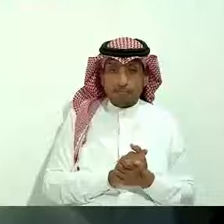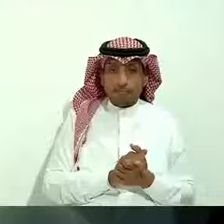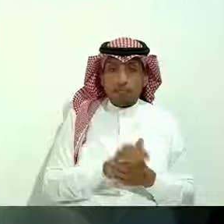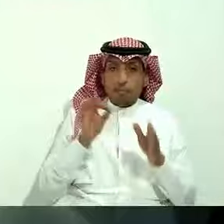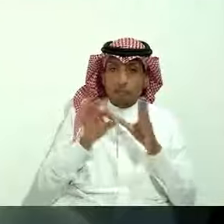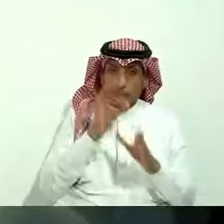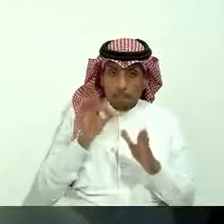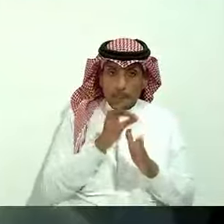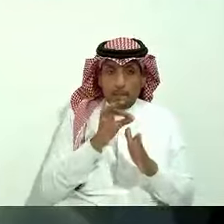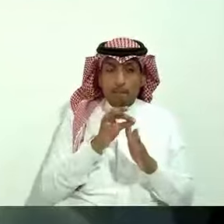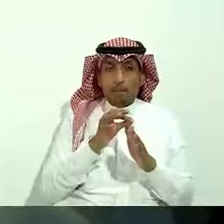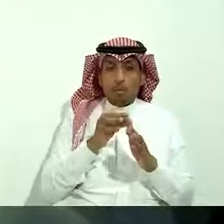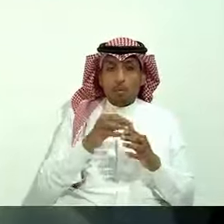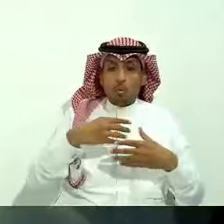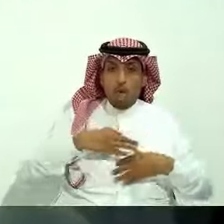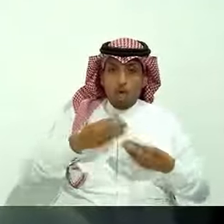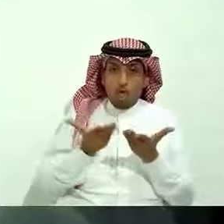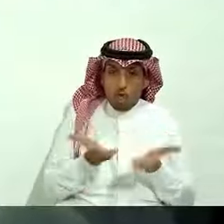النسيج والخياطة،